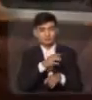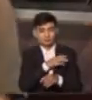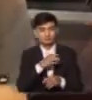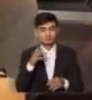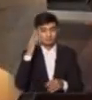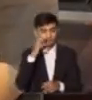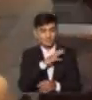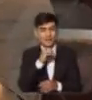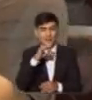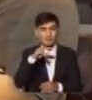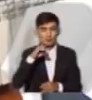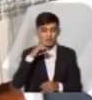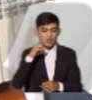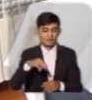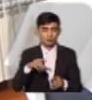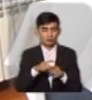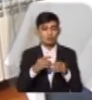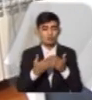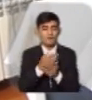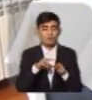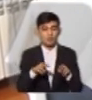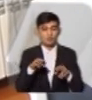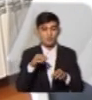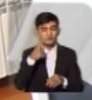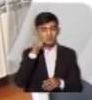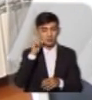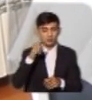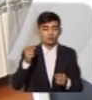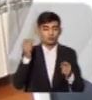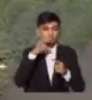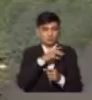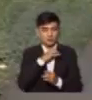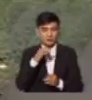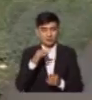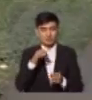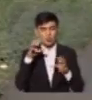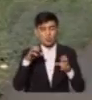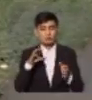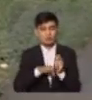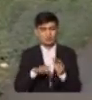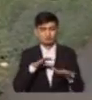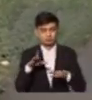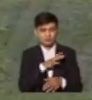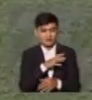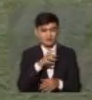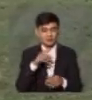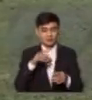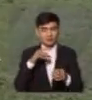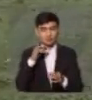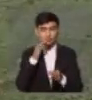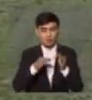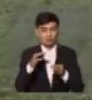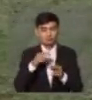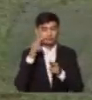ұсынбақ болған Ермұрат Бапи жаңа партия жайын кеше ғана естіпті. ЖСДП съезі заңсыз өтті деп құжат жинап жүрген саясаткер сотқа әлі